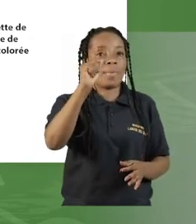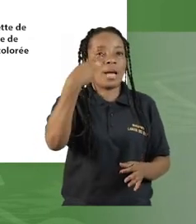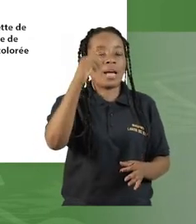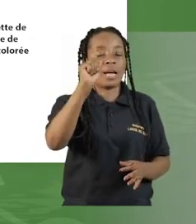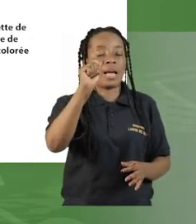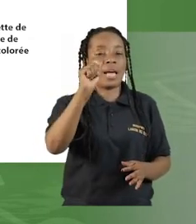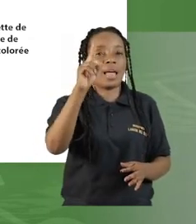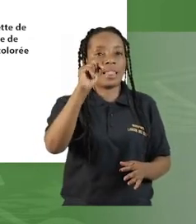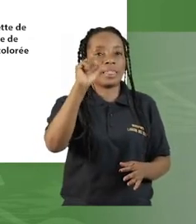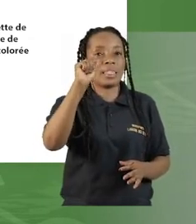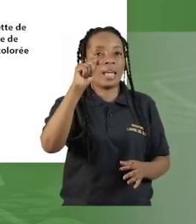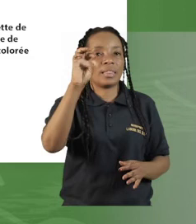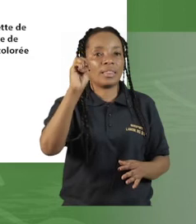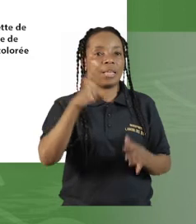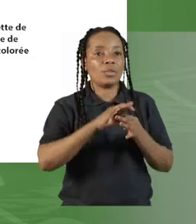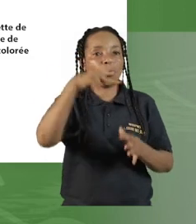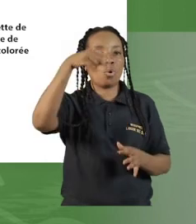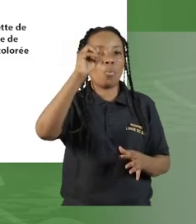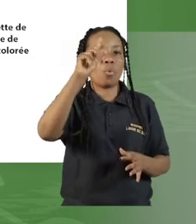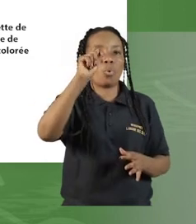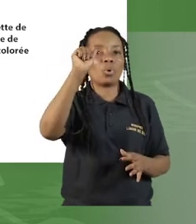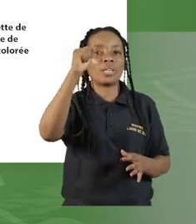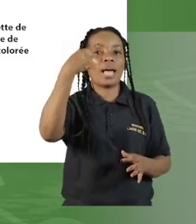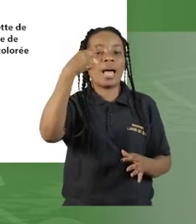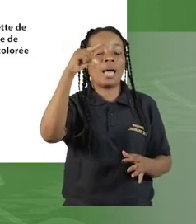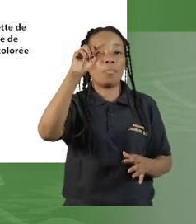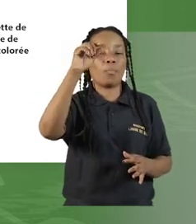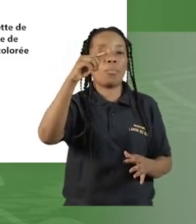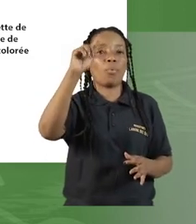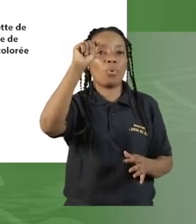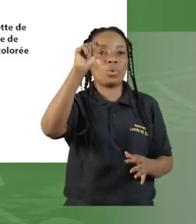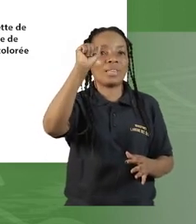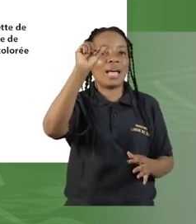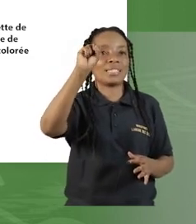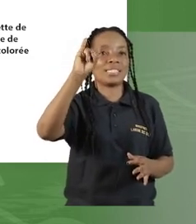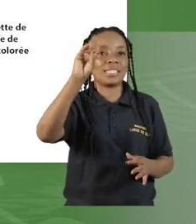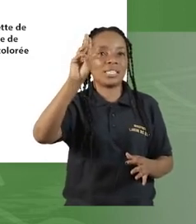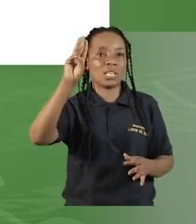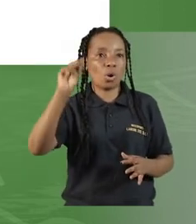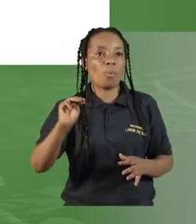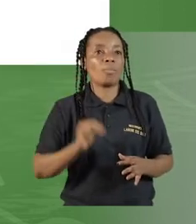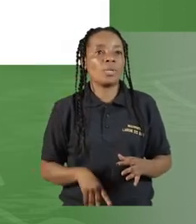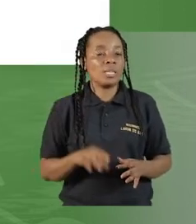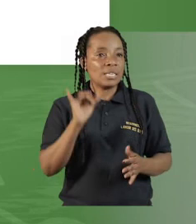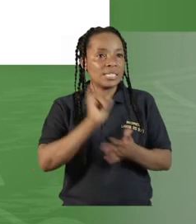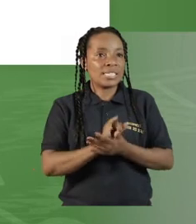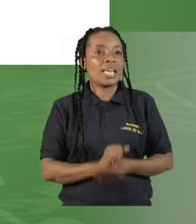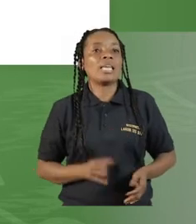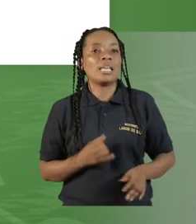le dioxyde de soufre, la formule SO2. En